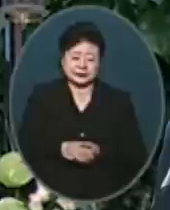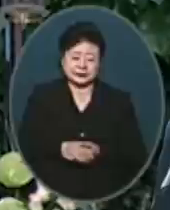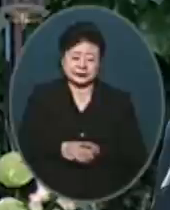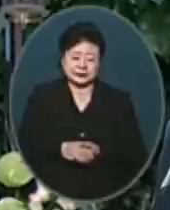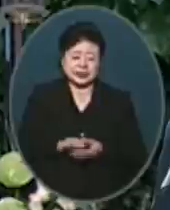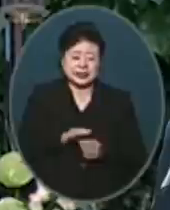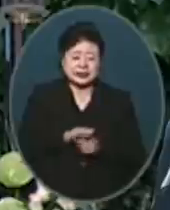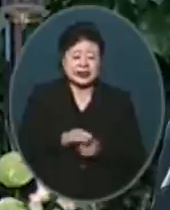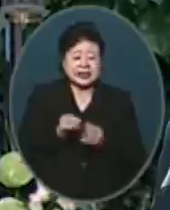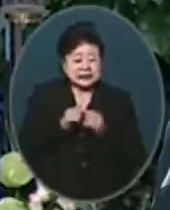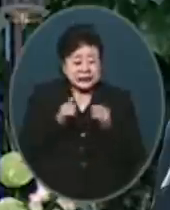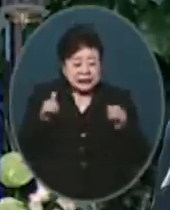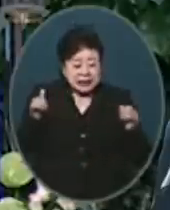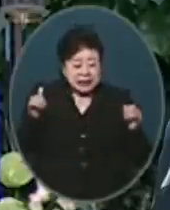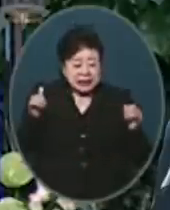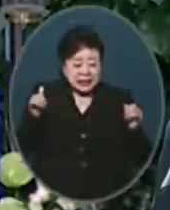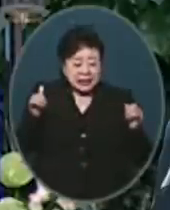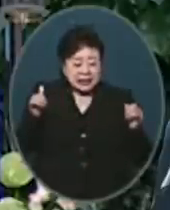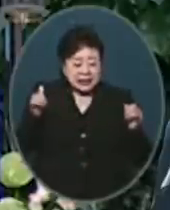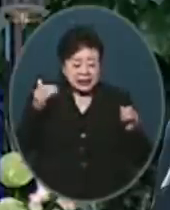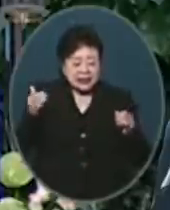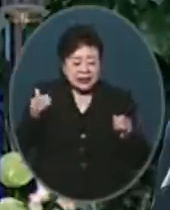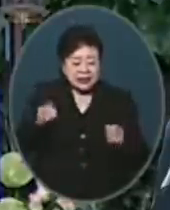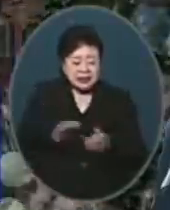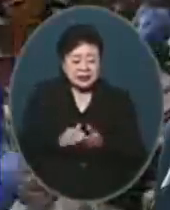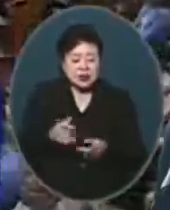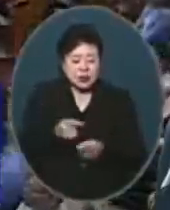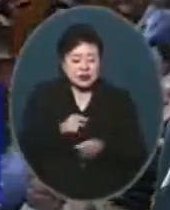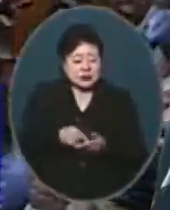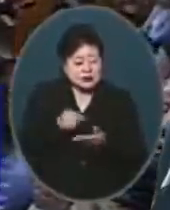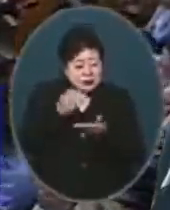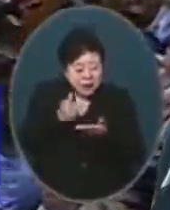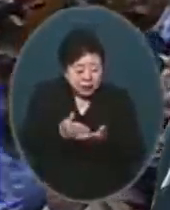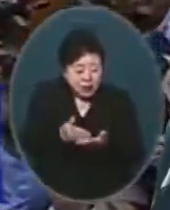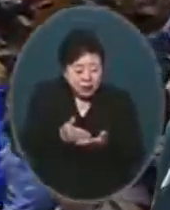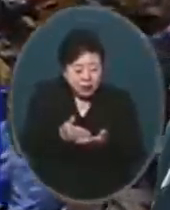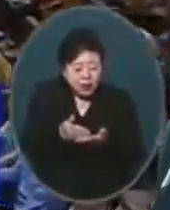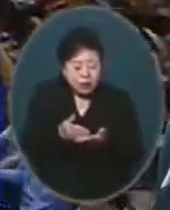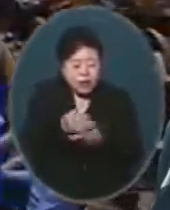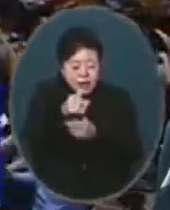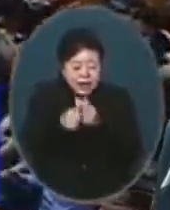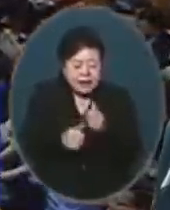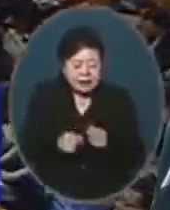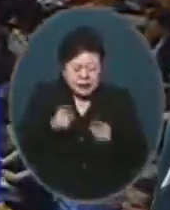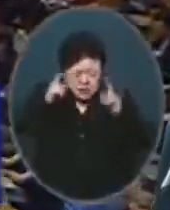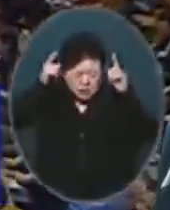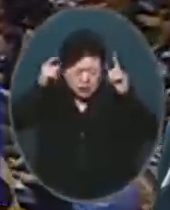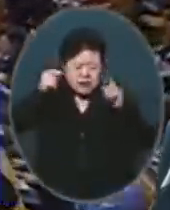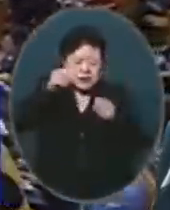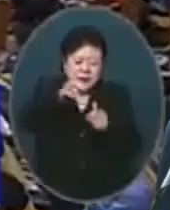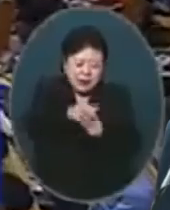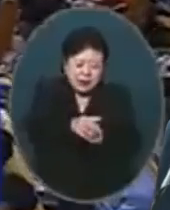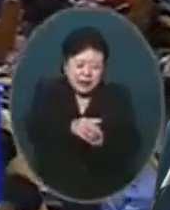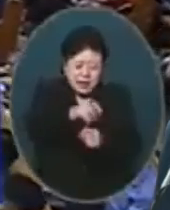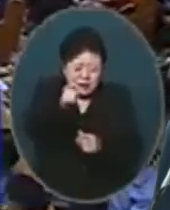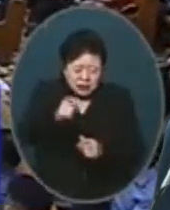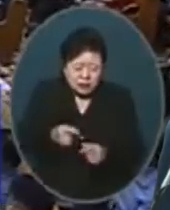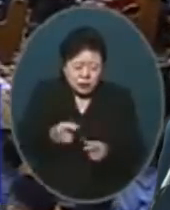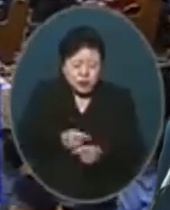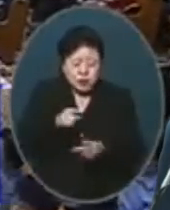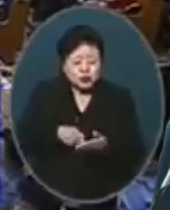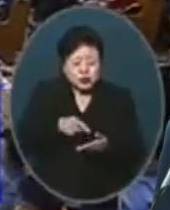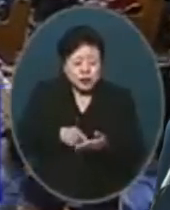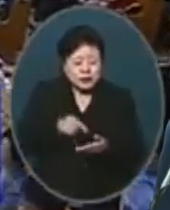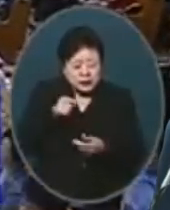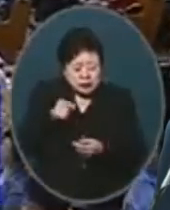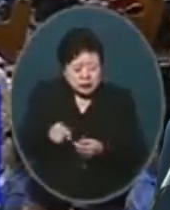내 사랑하는 자들아, 너희가 친히 원수를 갚지 말고 하나님의 진노하심에 맡기라.